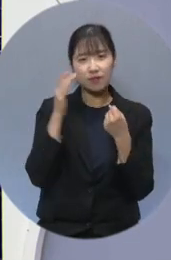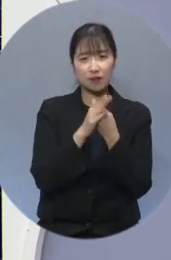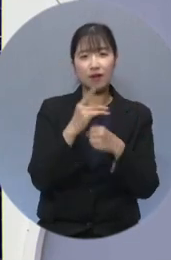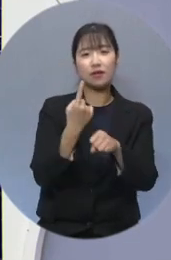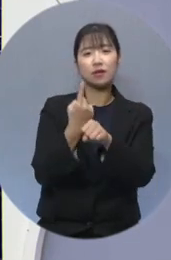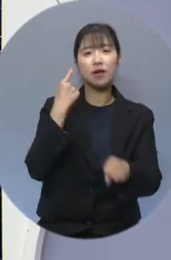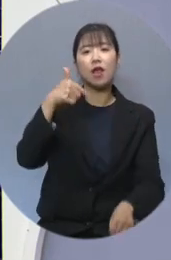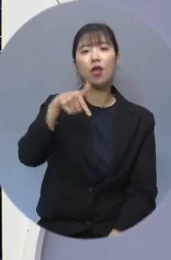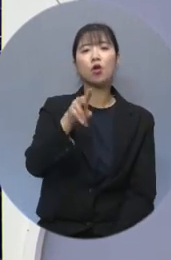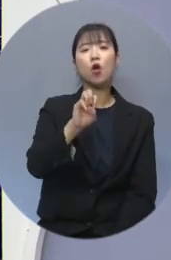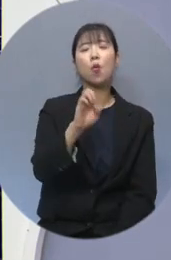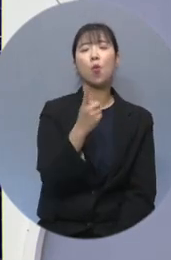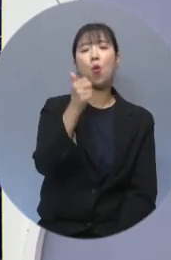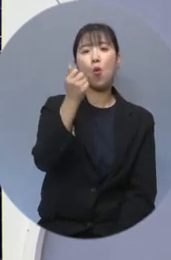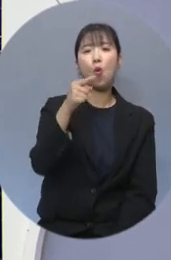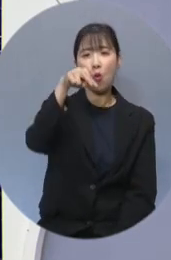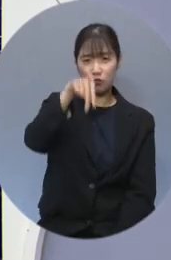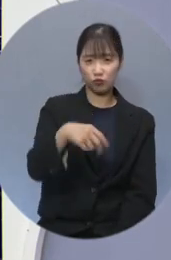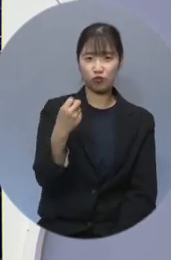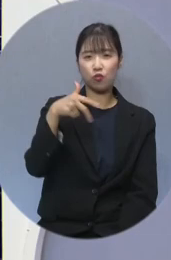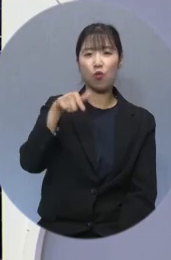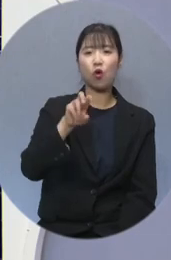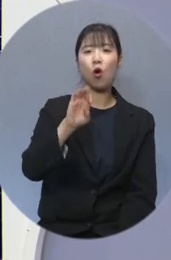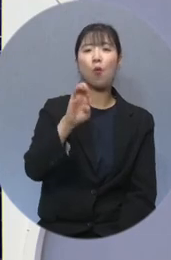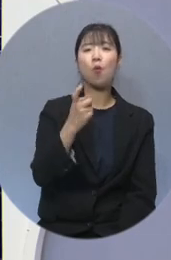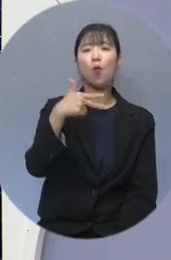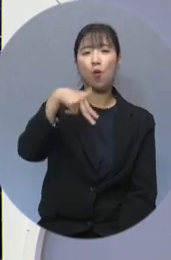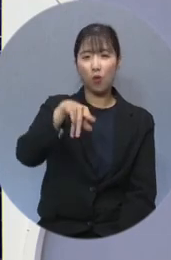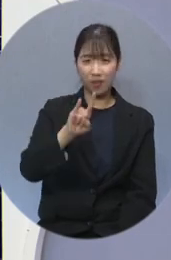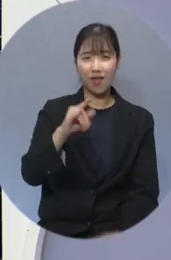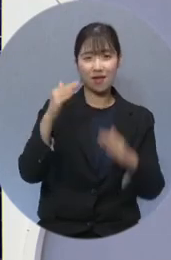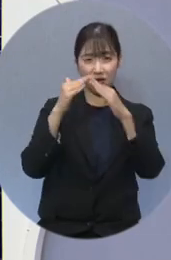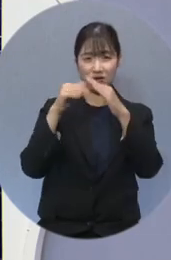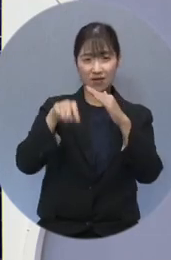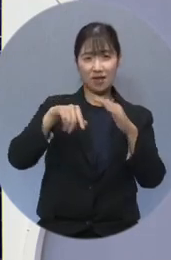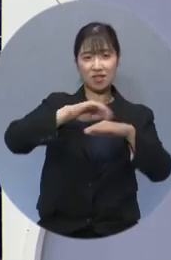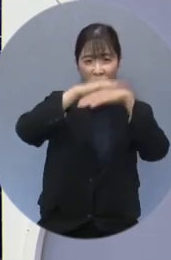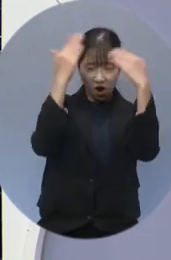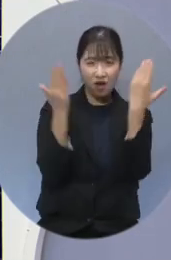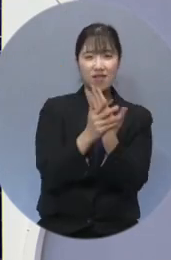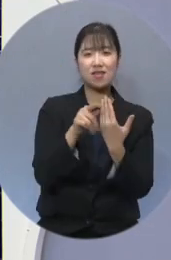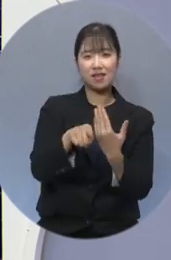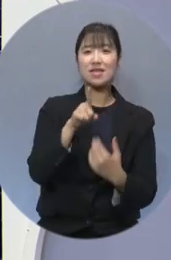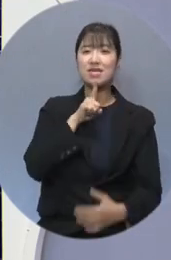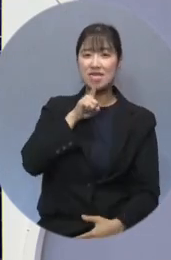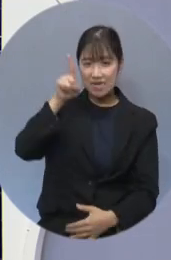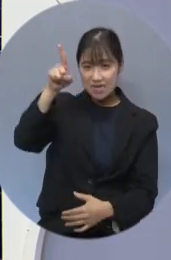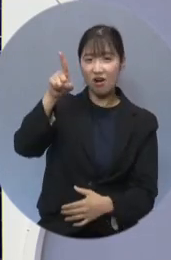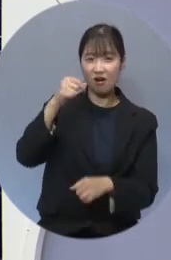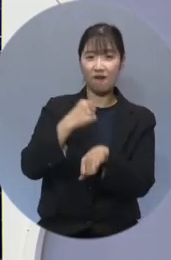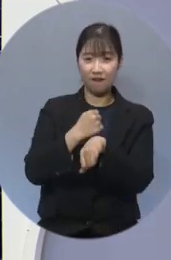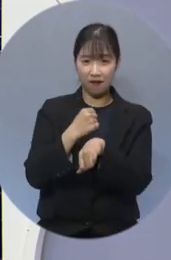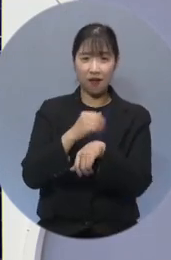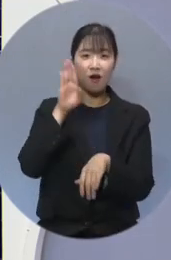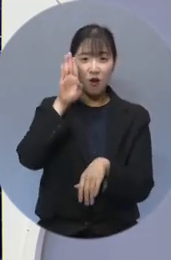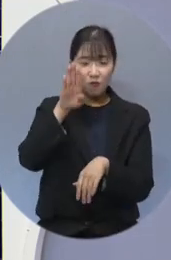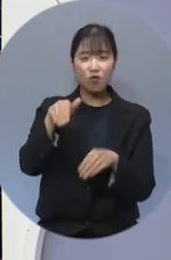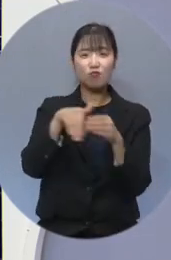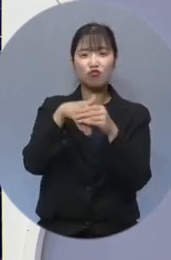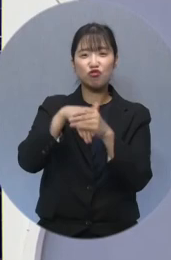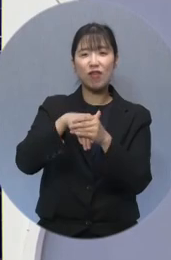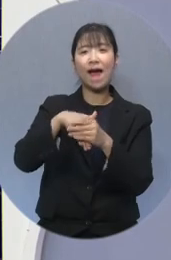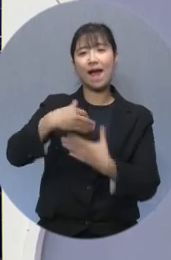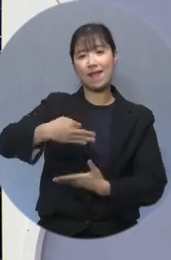작년에 경포호수와 경포대 정자 이론을 전체를 국가 명승으로 신청을 해서 앞으로는